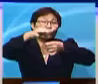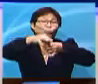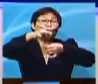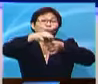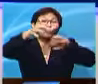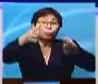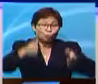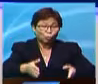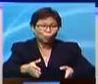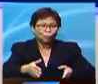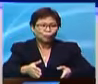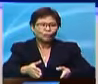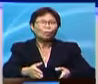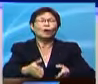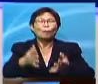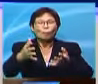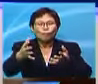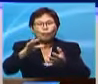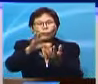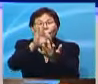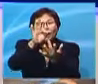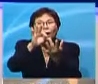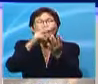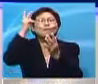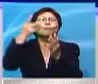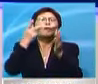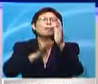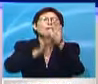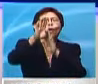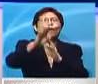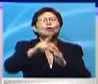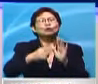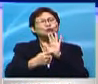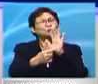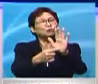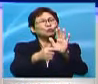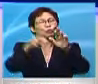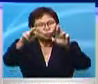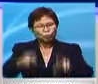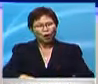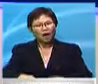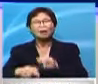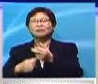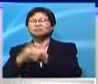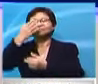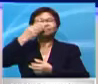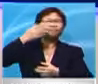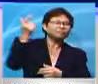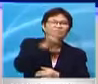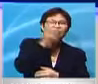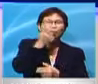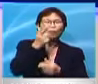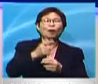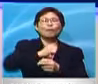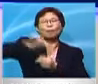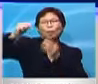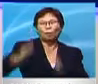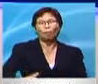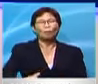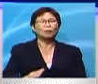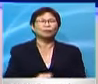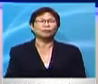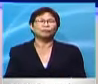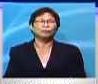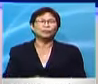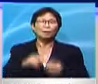memilih politik pembangunan isyarat jelas sudah diberi rakyat kepada parti-parti pembangkang isu-isu peribadi dan tomahan yang